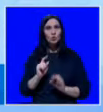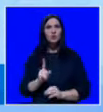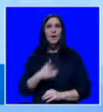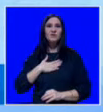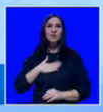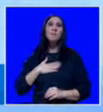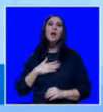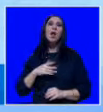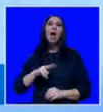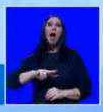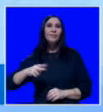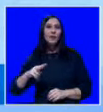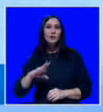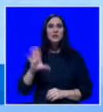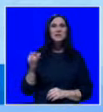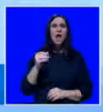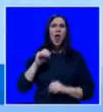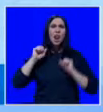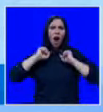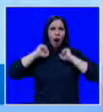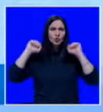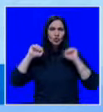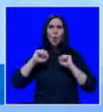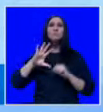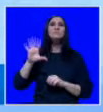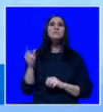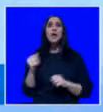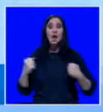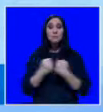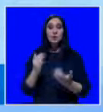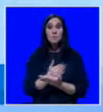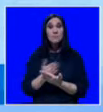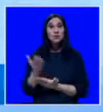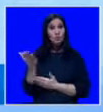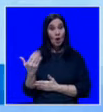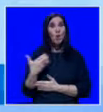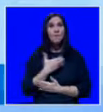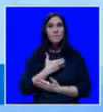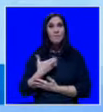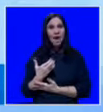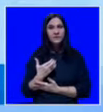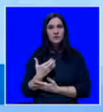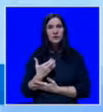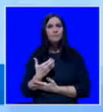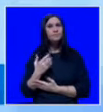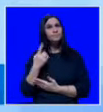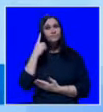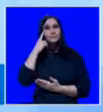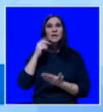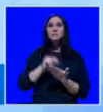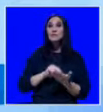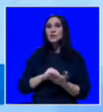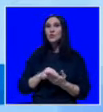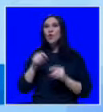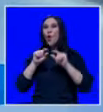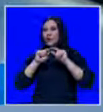да има алтернатива. А в целия шум и целия този сблъсък между него и Пеевски, смисленото изречение е точно